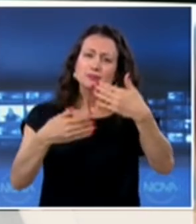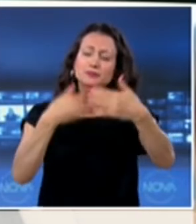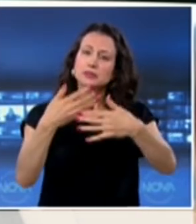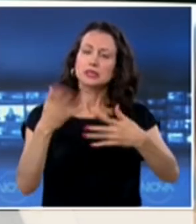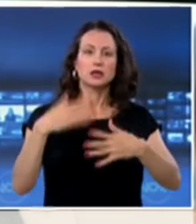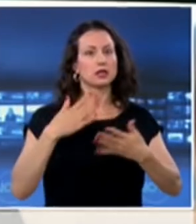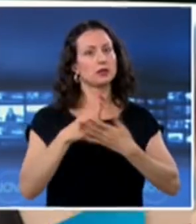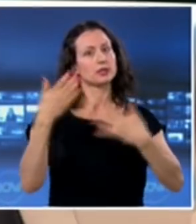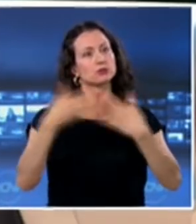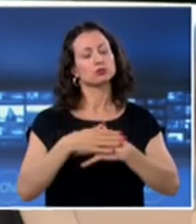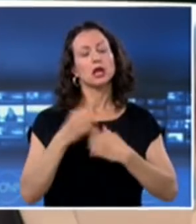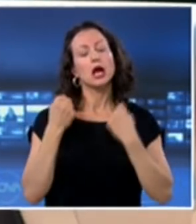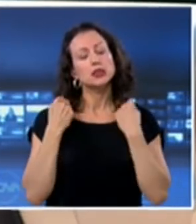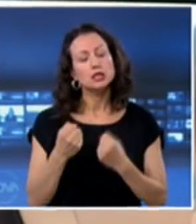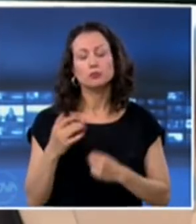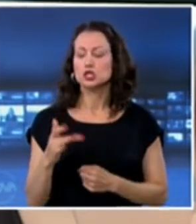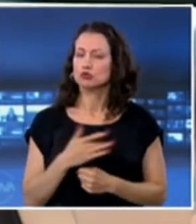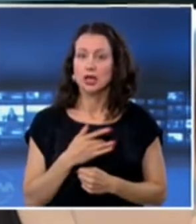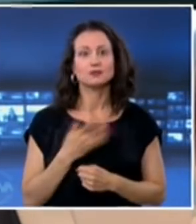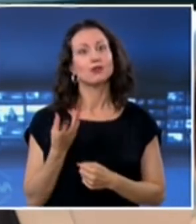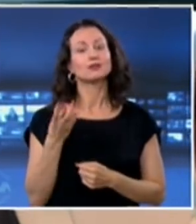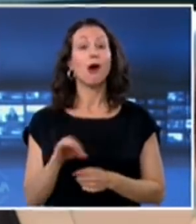беше ужасно, но си го завърших и се радвам за това.